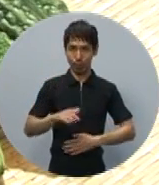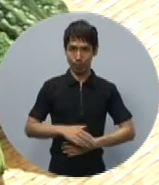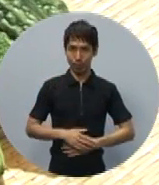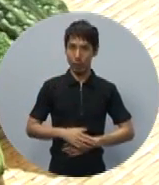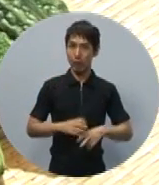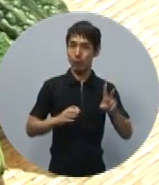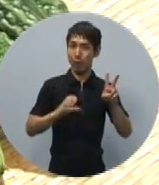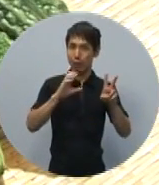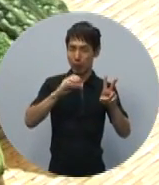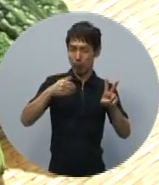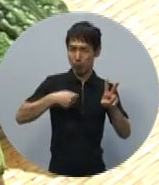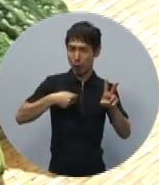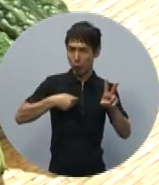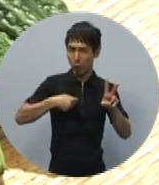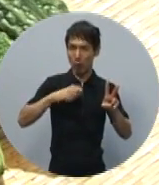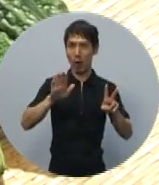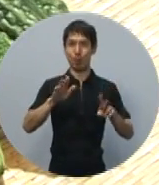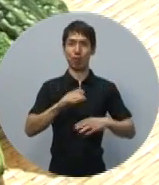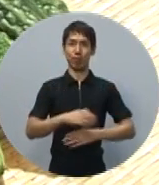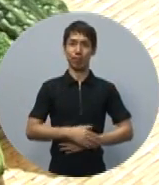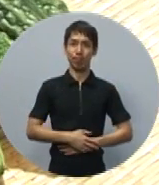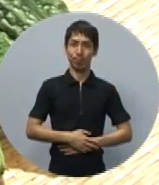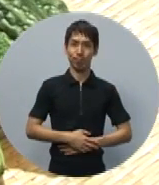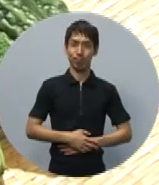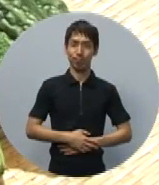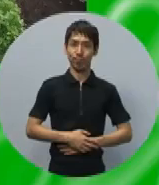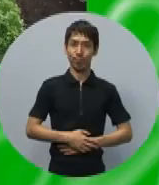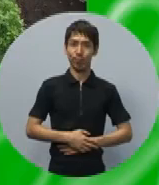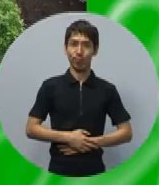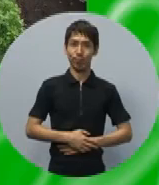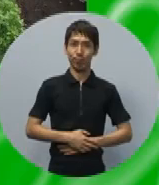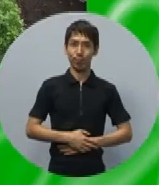ビタミン C が多く含まれています。